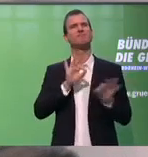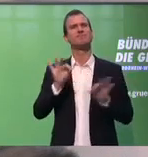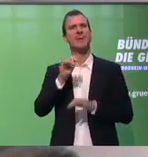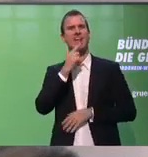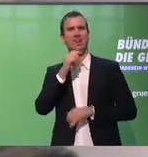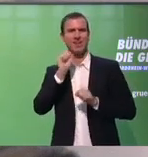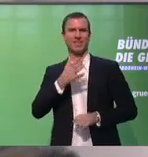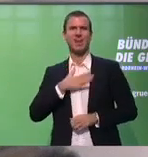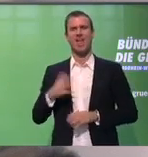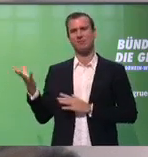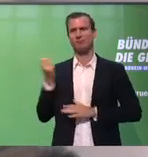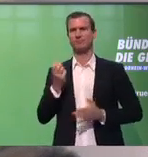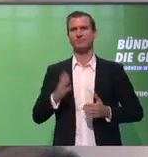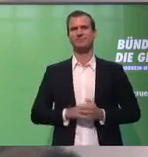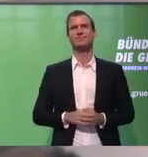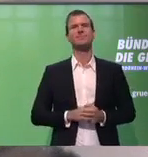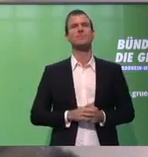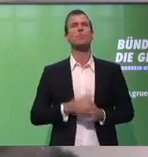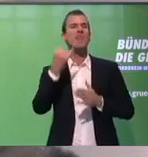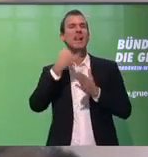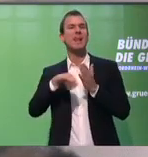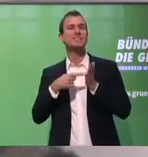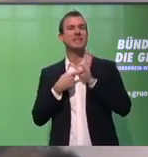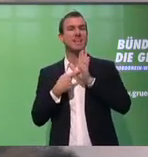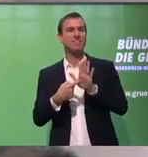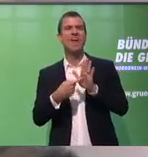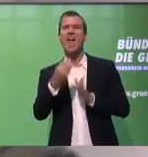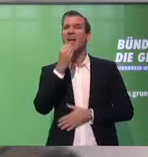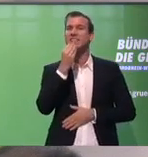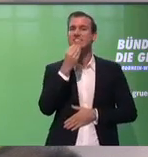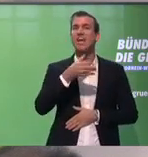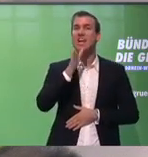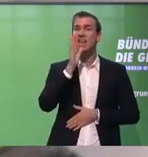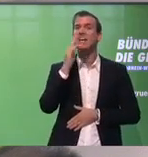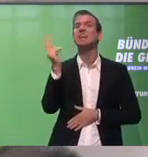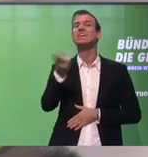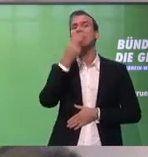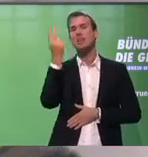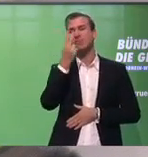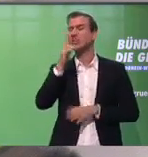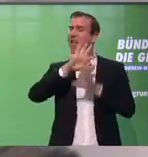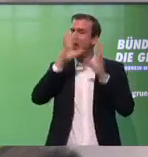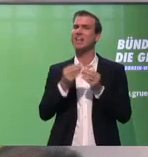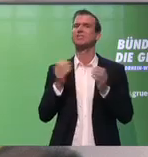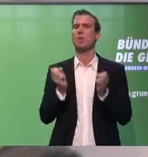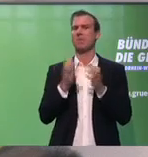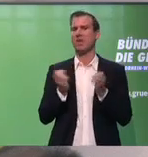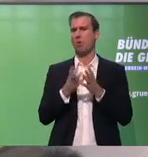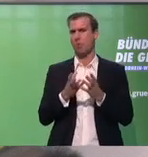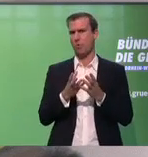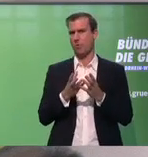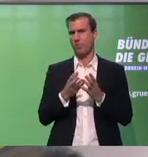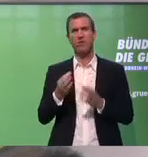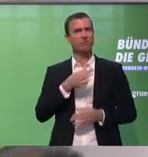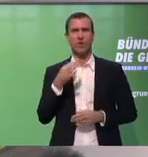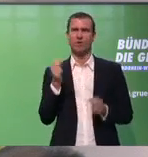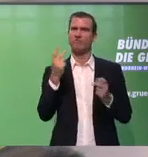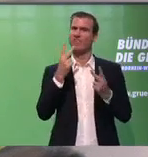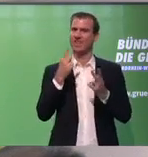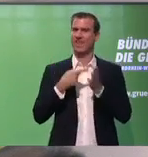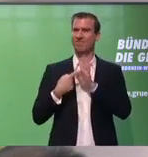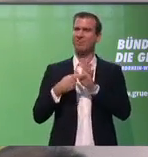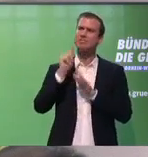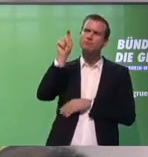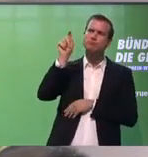auch zu holen. Letzter Hinweis, Essen und Getränke sind selbstverständlich bio. Das ist ein ganz, ganz wichtiger Hinweis für uns. Ja? Wird dort